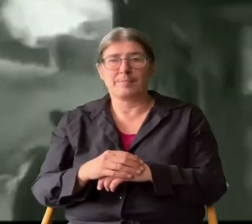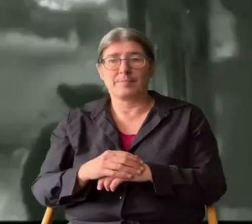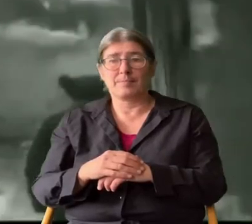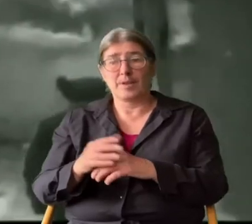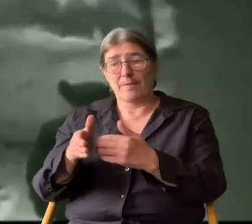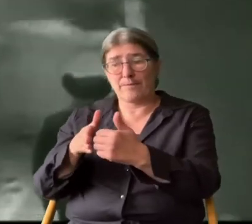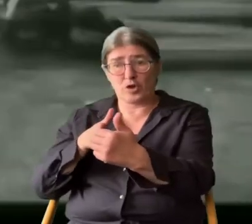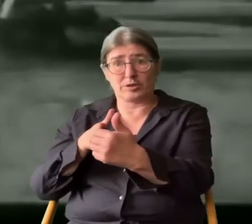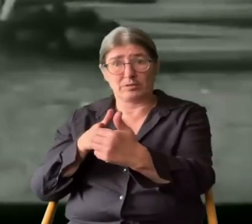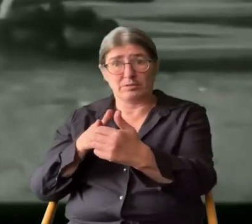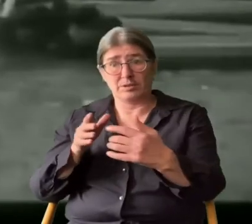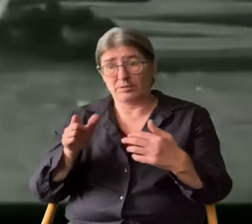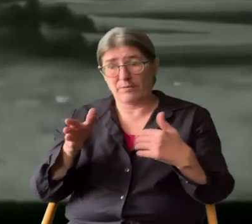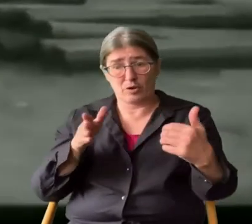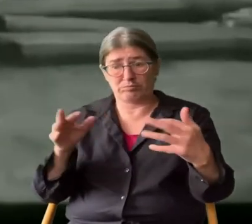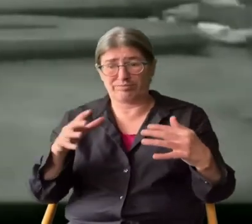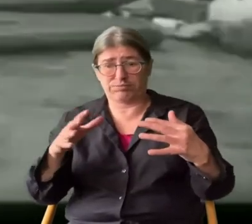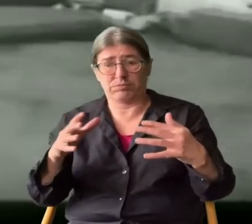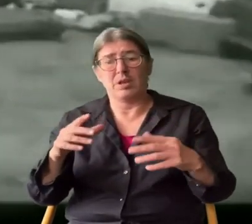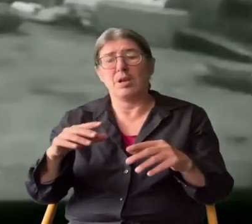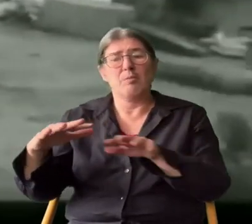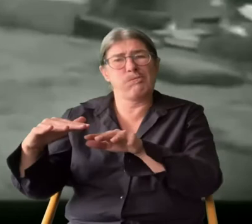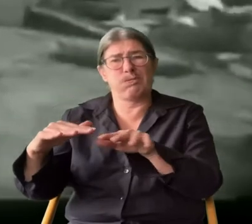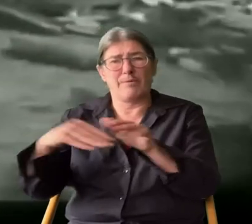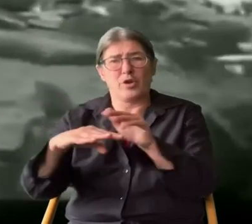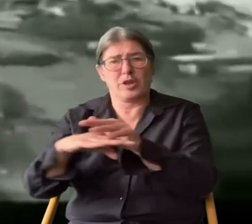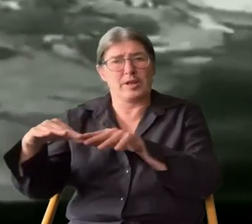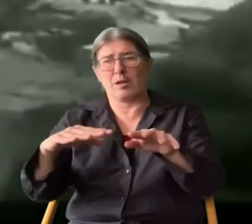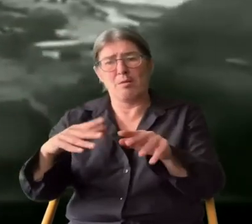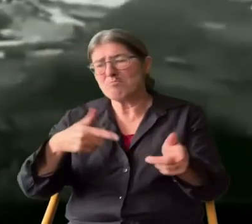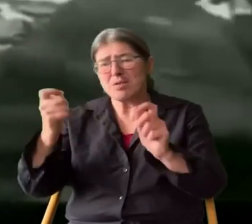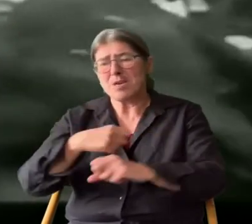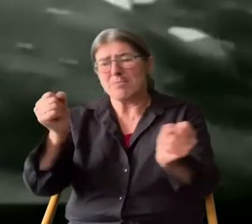Zwischen den Fronten werden ganze Trecks zerschossen und überrollt.